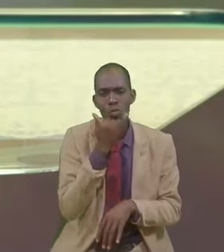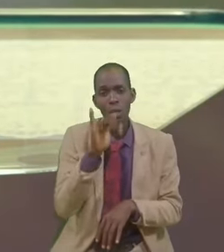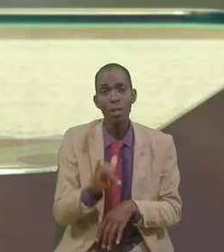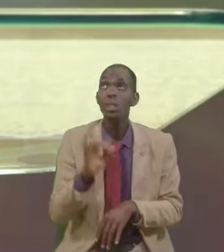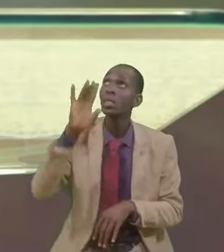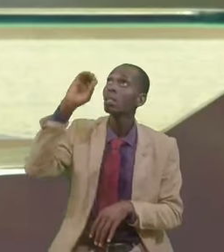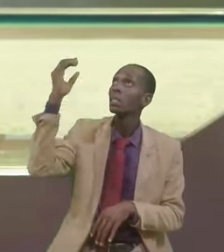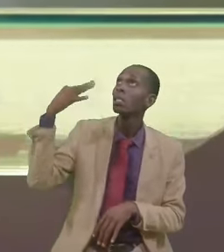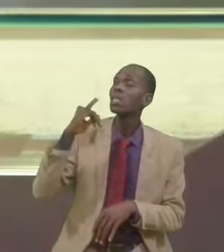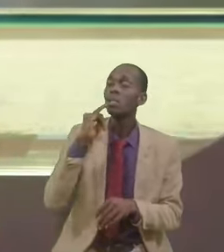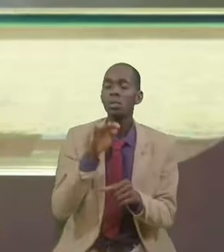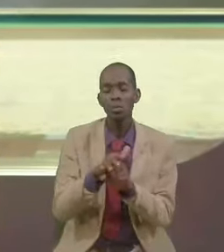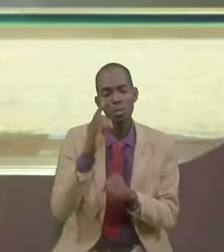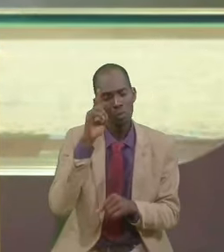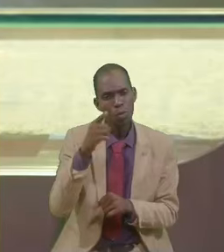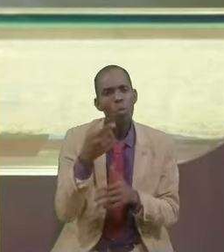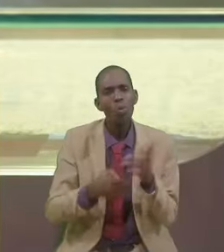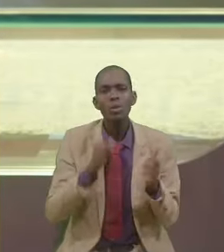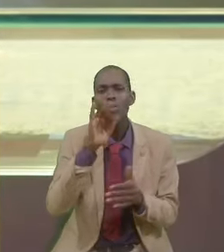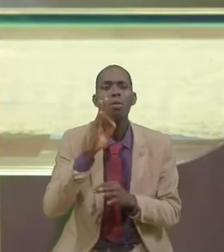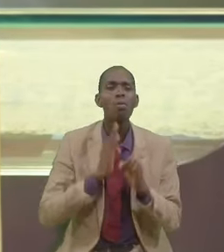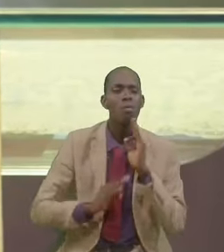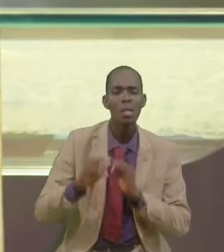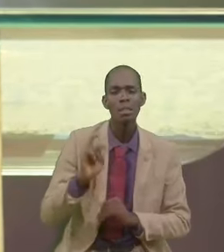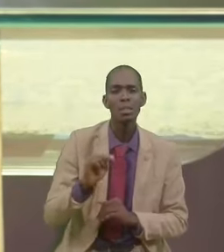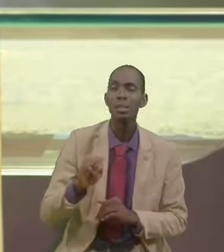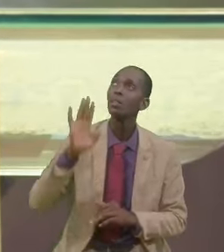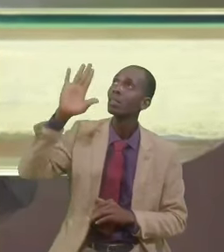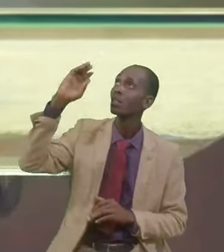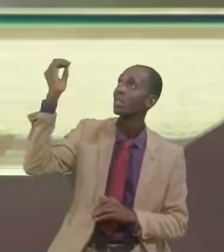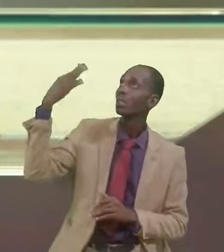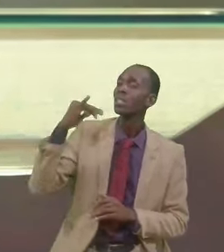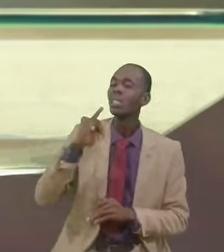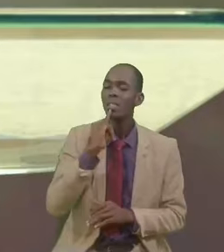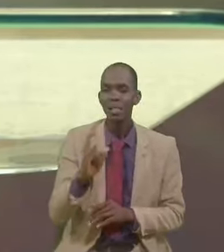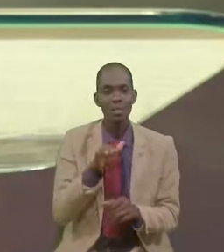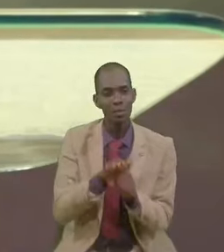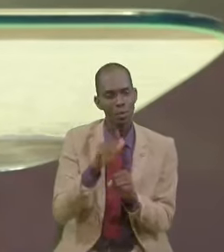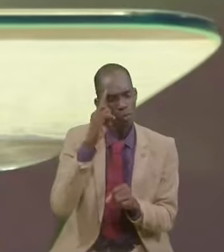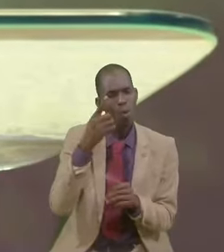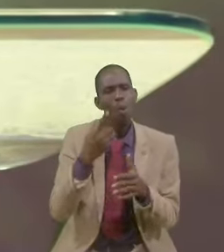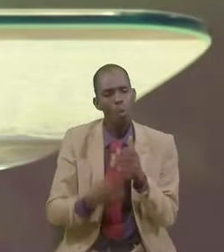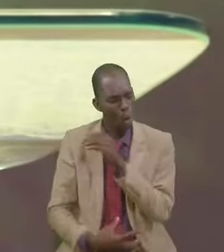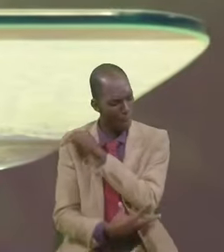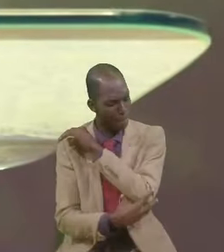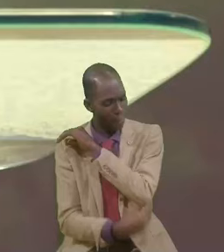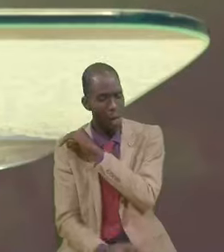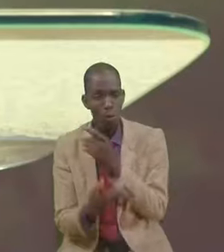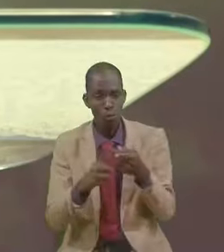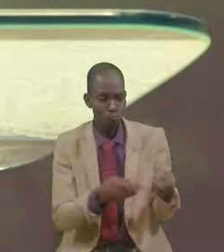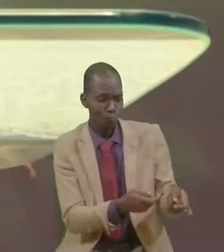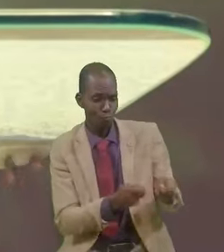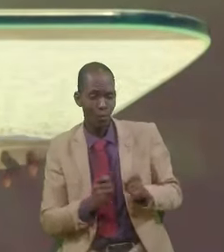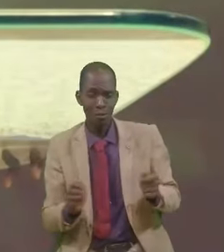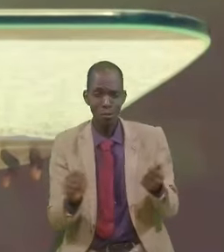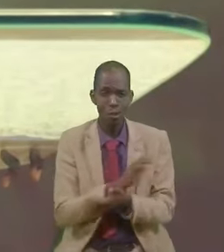suffit. Quel est le besoin de ta vie? Sa grâce te suffit ce soir. Qu'est-ce que la pauvreté veut faire détruire,